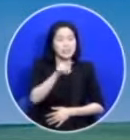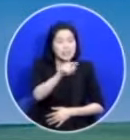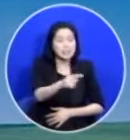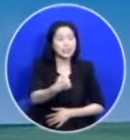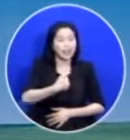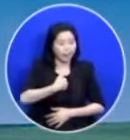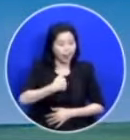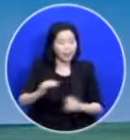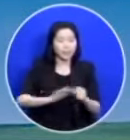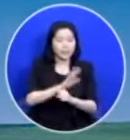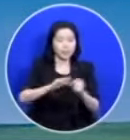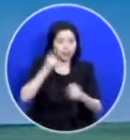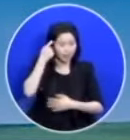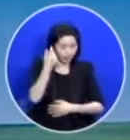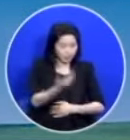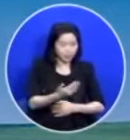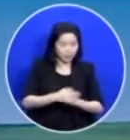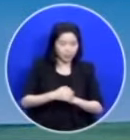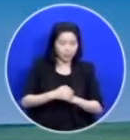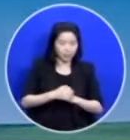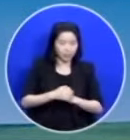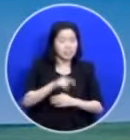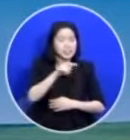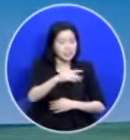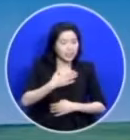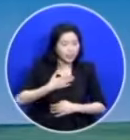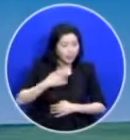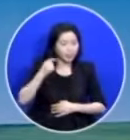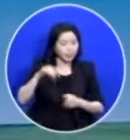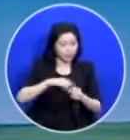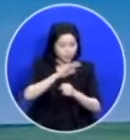나를 사랑하느냐 내가 나를